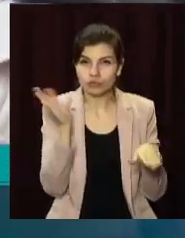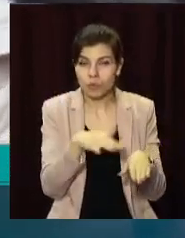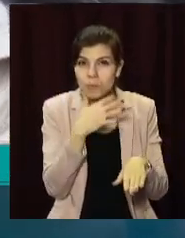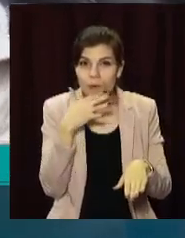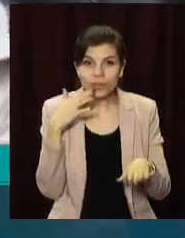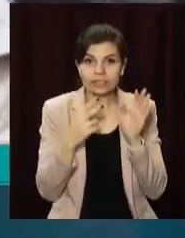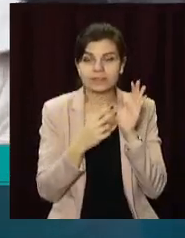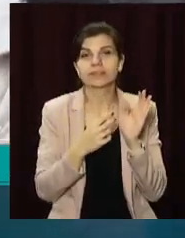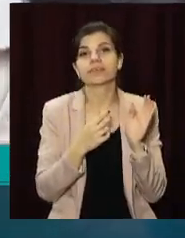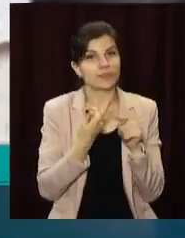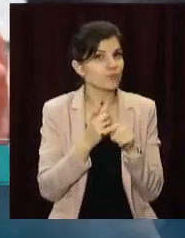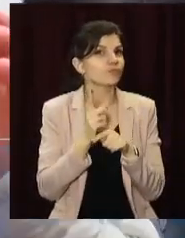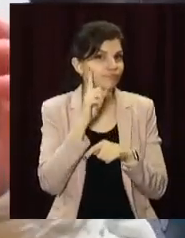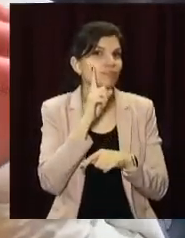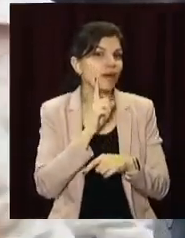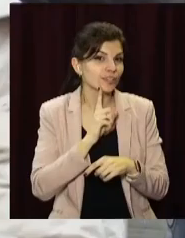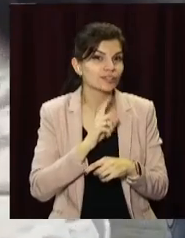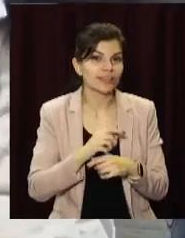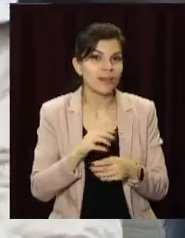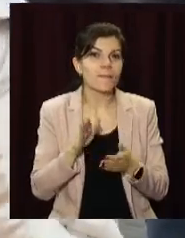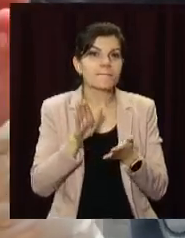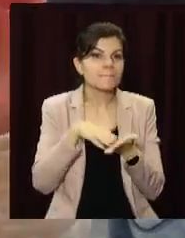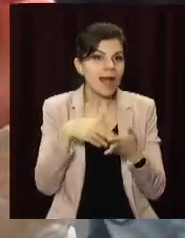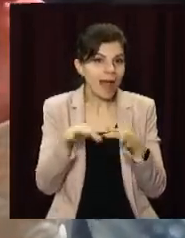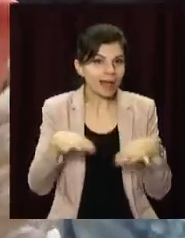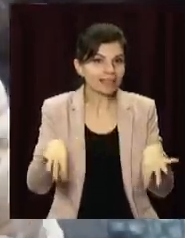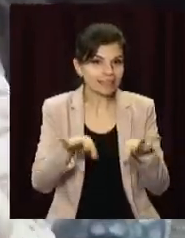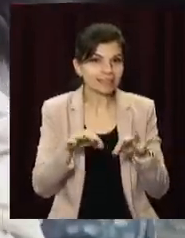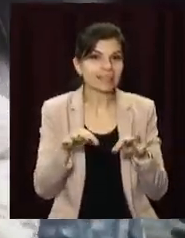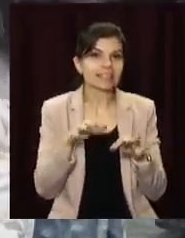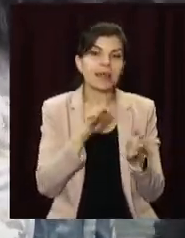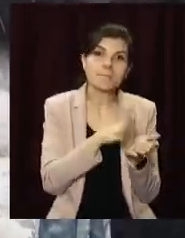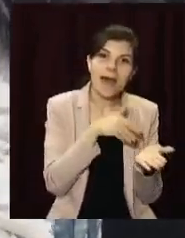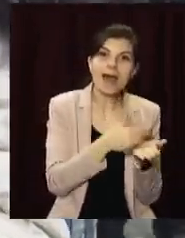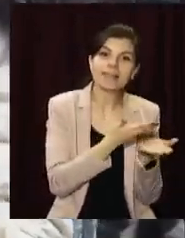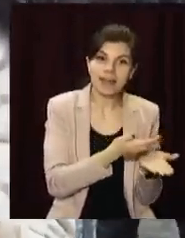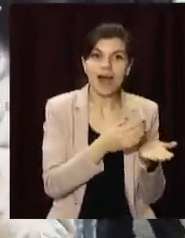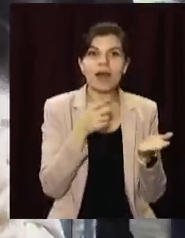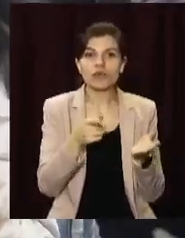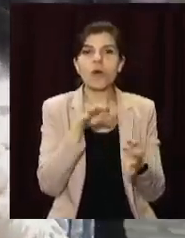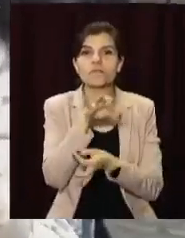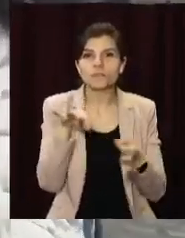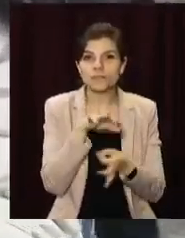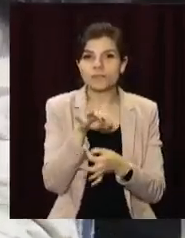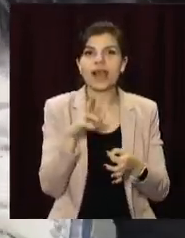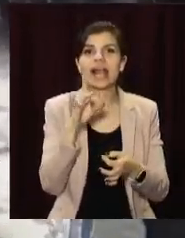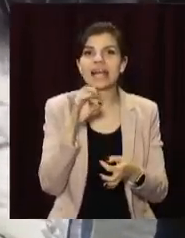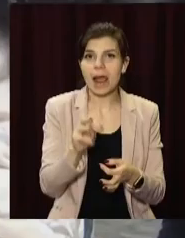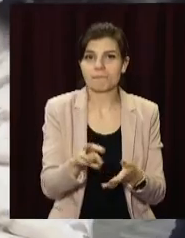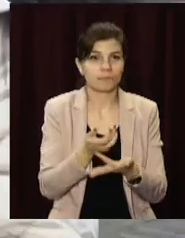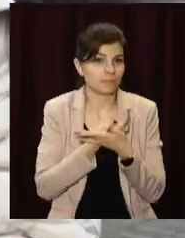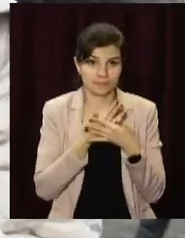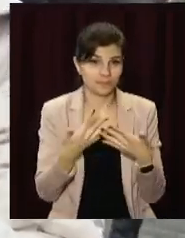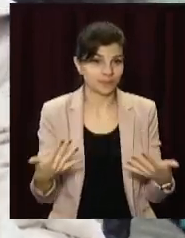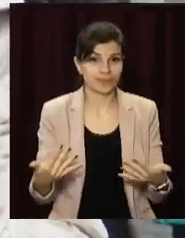дуже смачно. Ну, маслін – це та з маслом, а тут повідло, це та крема.